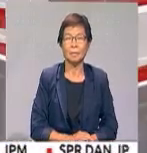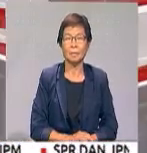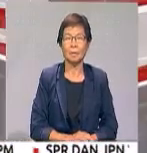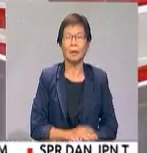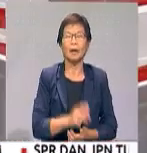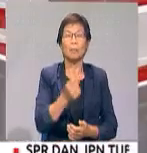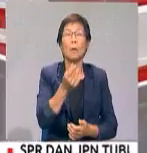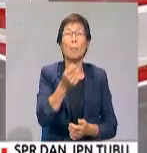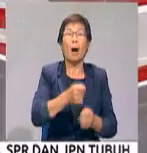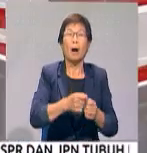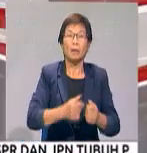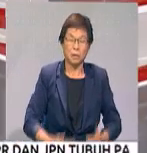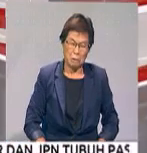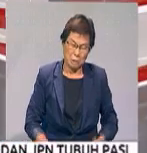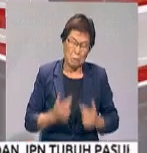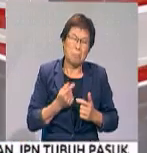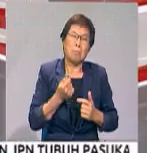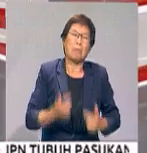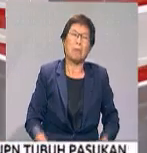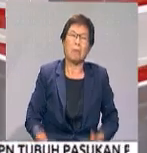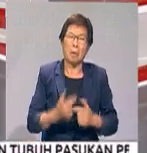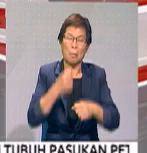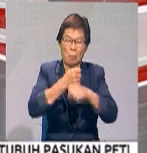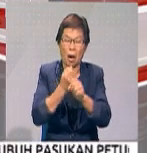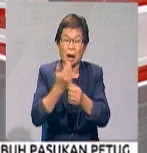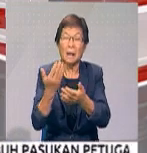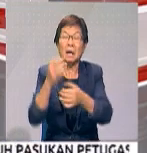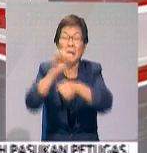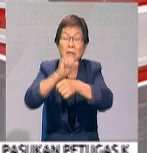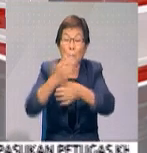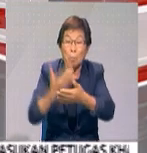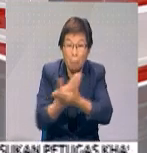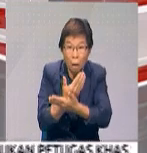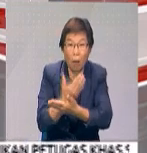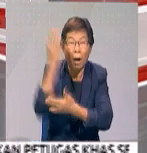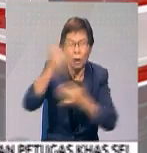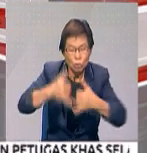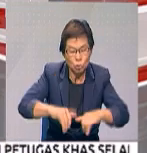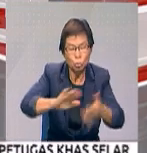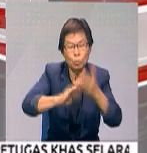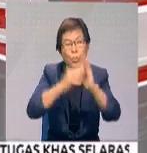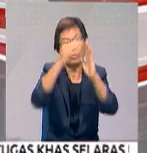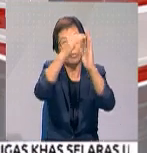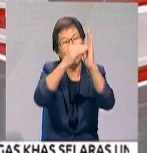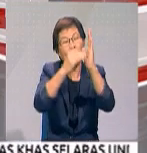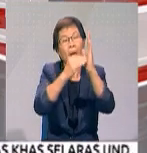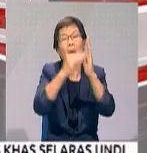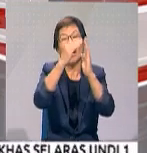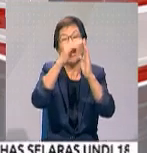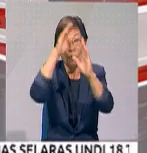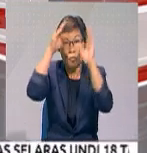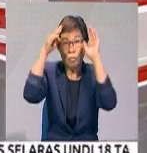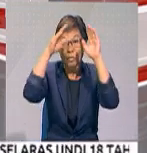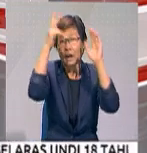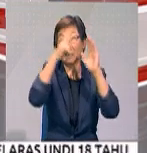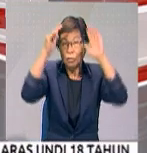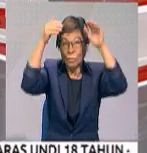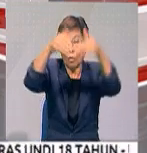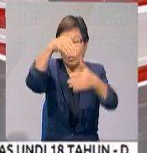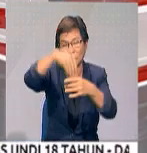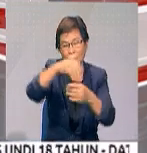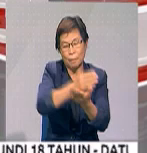Kos sara hidup dan penciptaan peluang pekerjaan baharu dijangkakan akan terus menjadi antara fokus utama kerajaan dalam